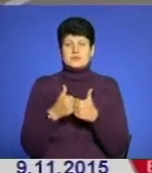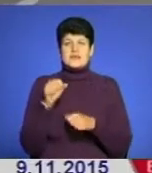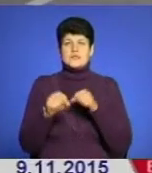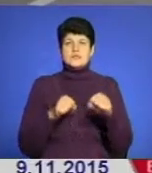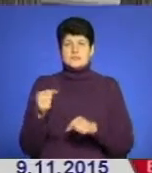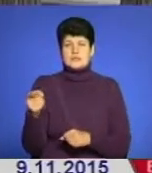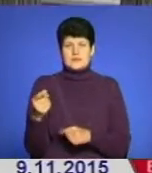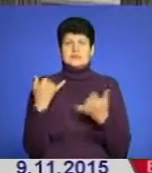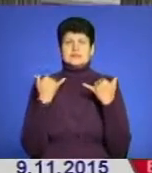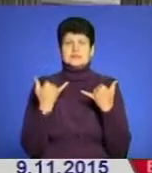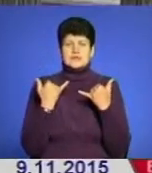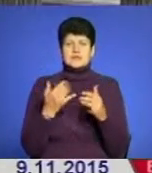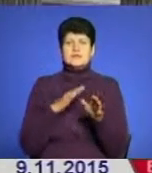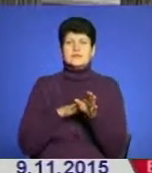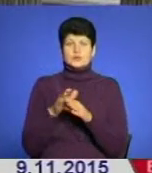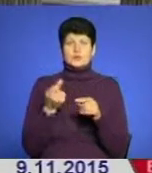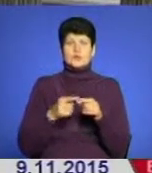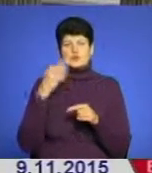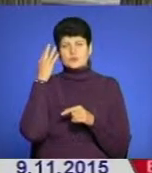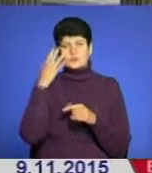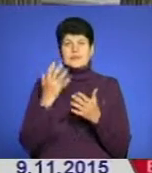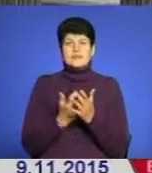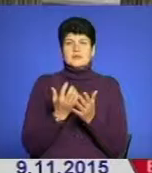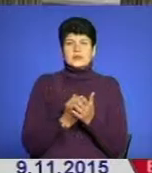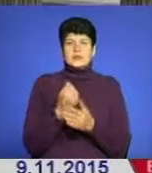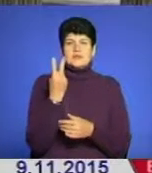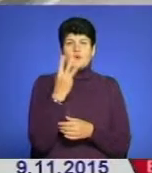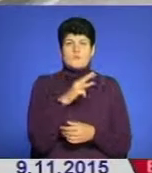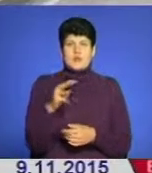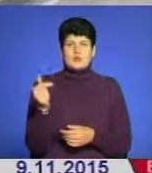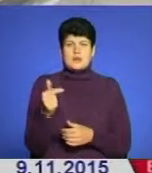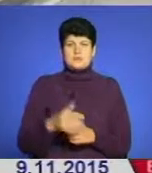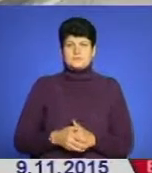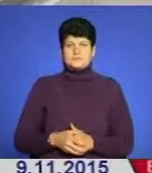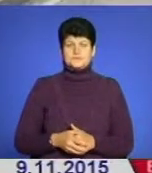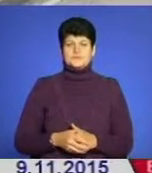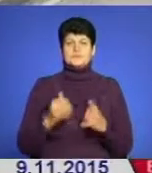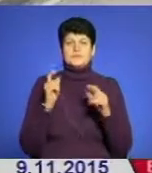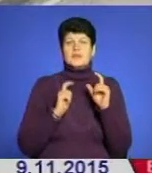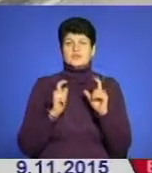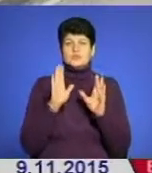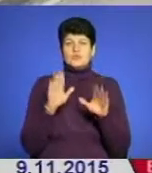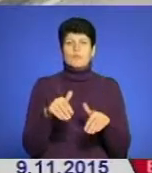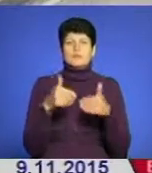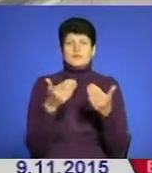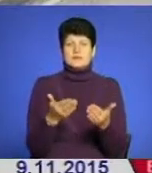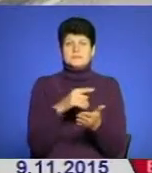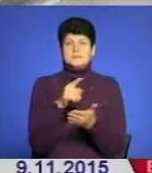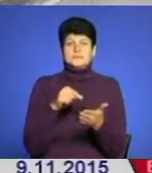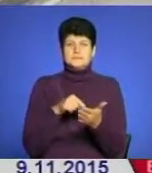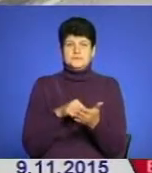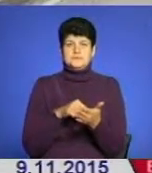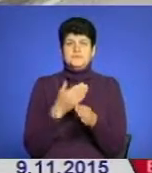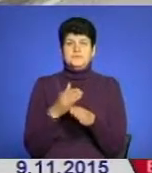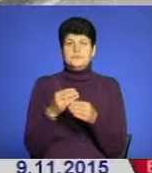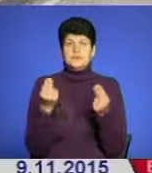Тернополя. Наразі для реалізації задуманого не вистачає 2 мільйонів гривень. На розгляд сесії буде подаватися питання про